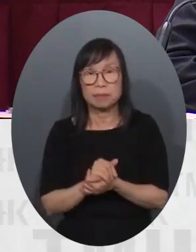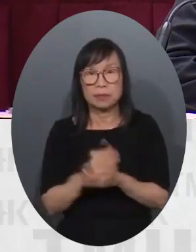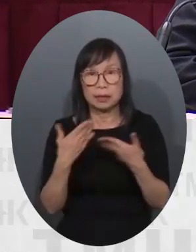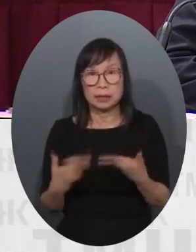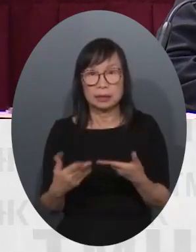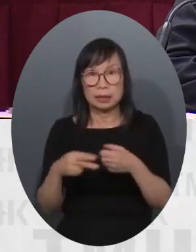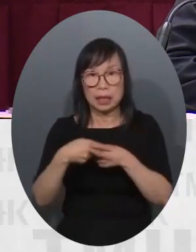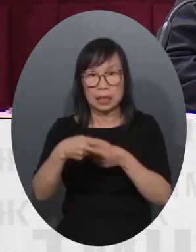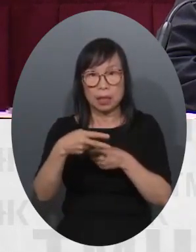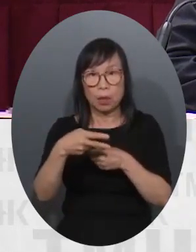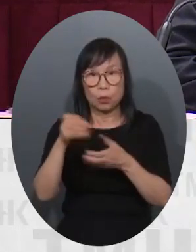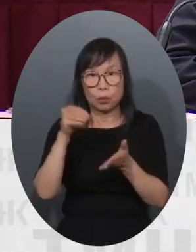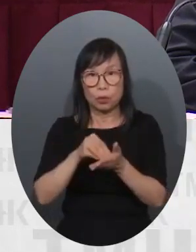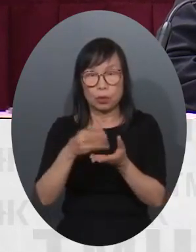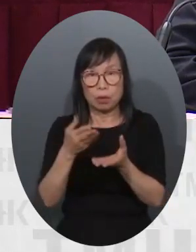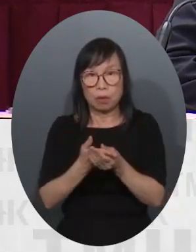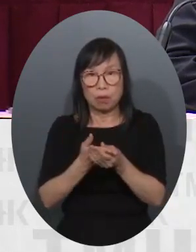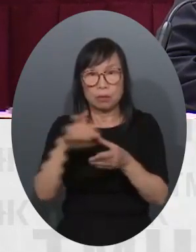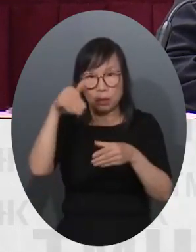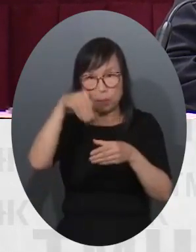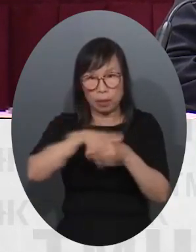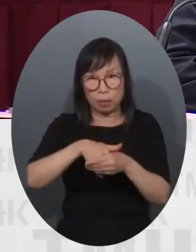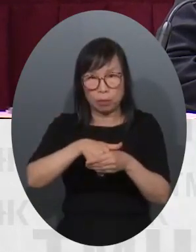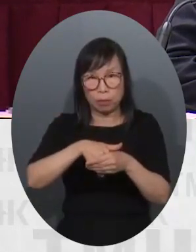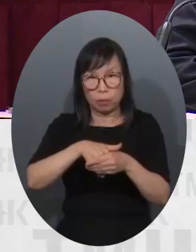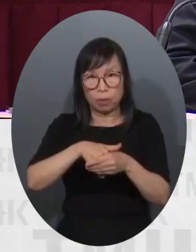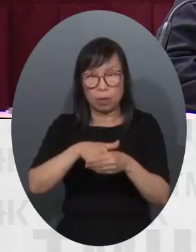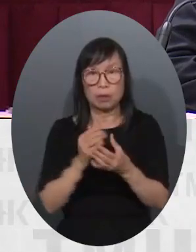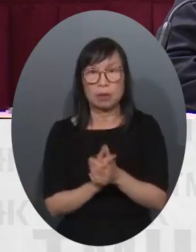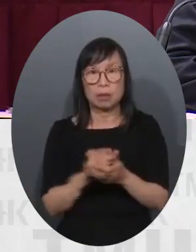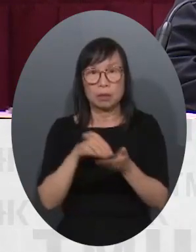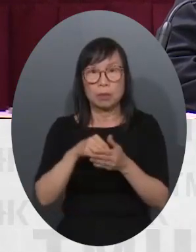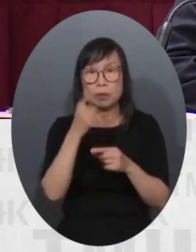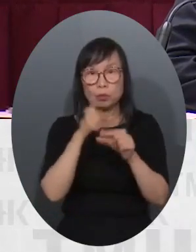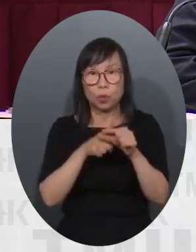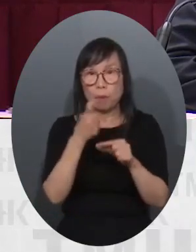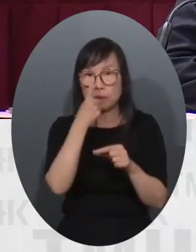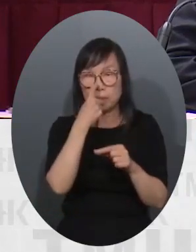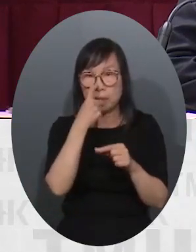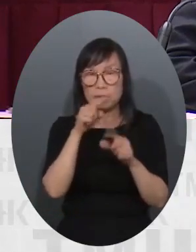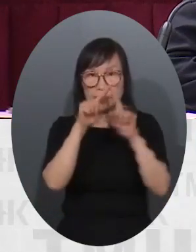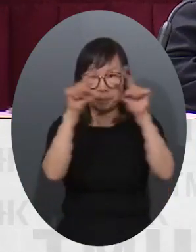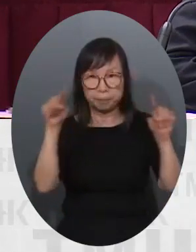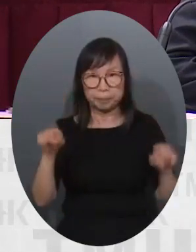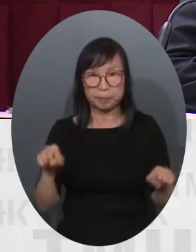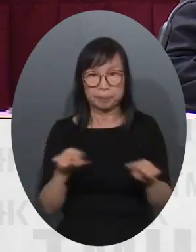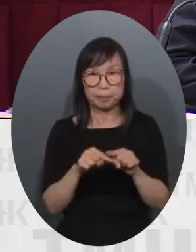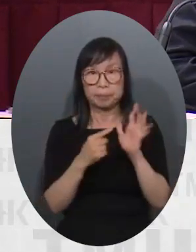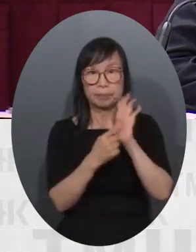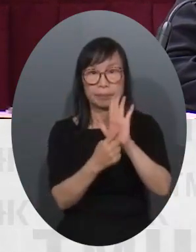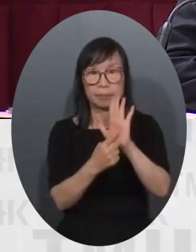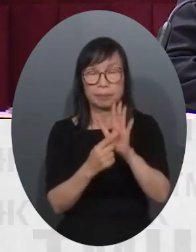就第二號決議案進行投票。決議案中英文全文已經顯示在屏幕上，